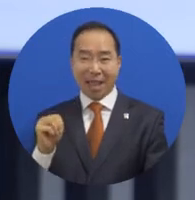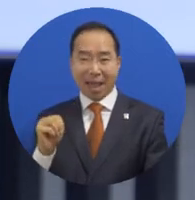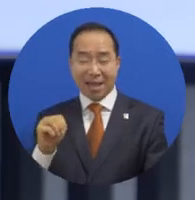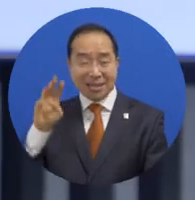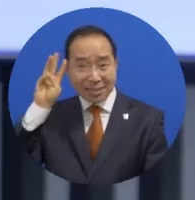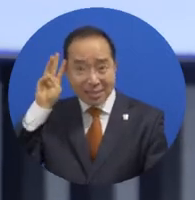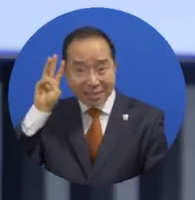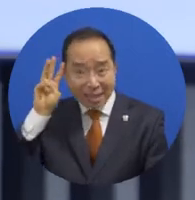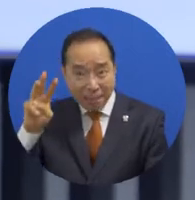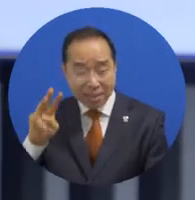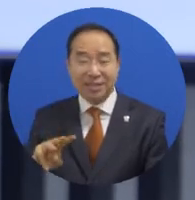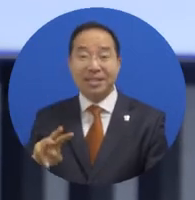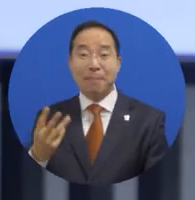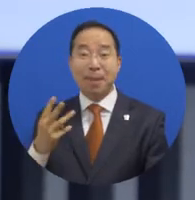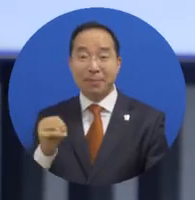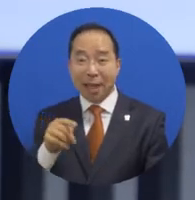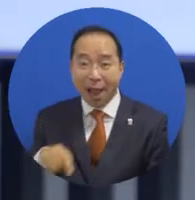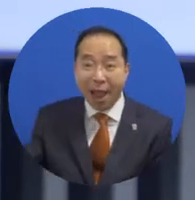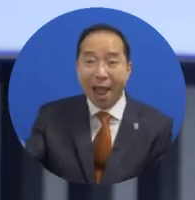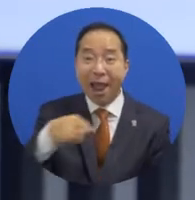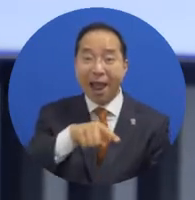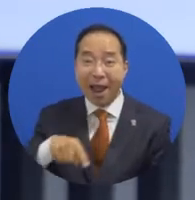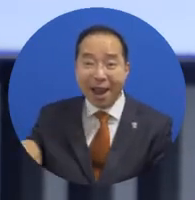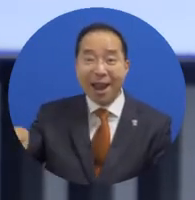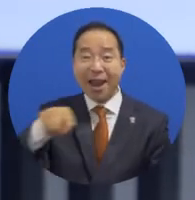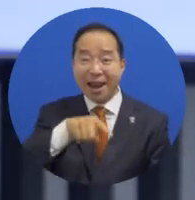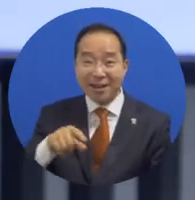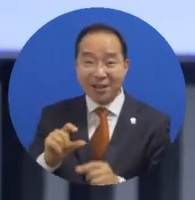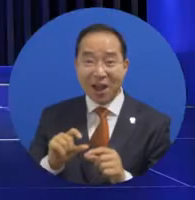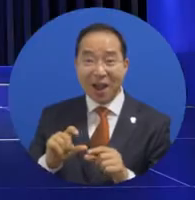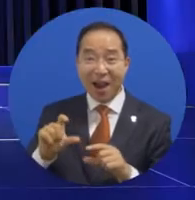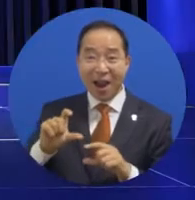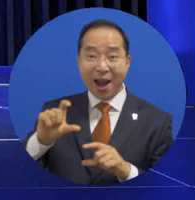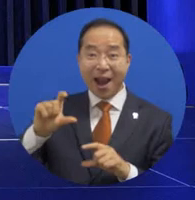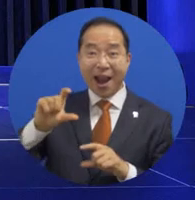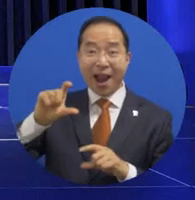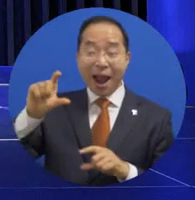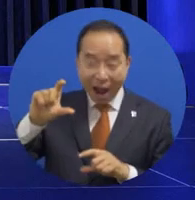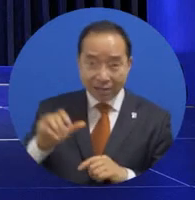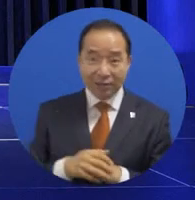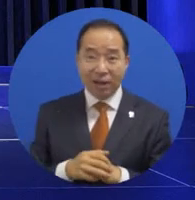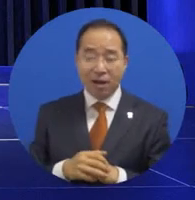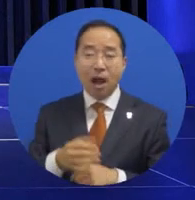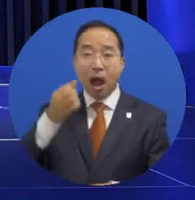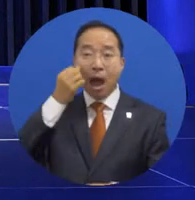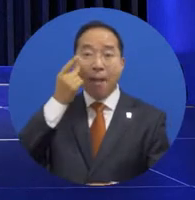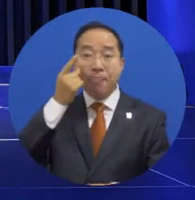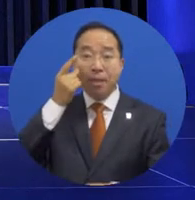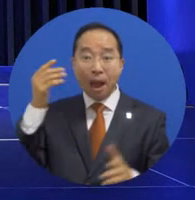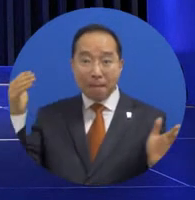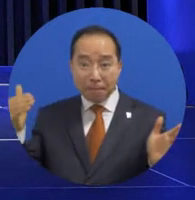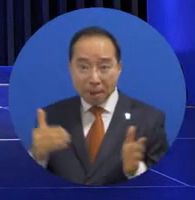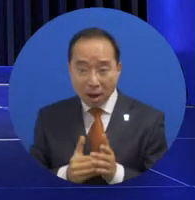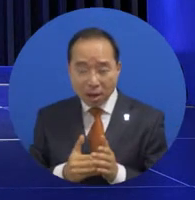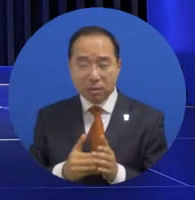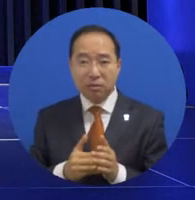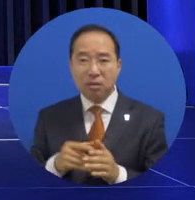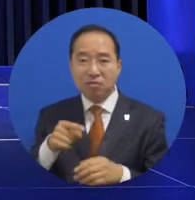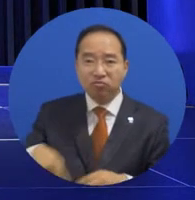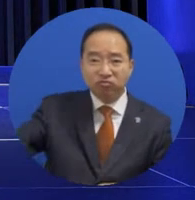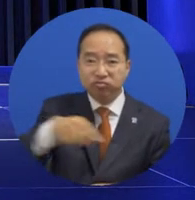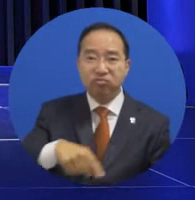한 바퀴씩 늘려가다 보니까 저는 한 달쯤 되니까 한 10바퀴를 끄떡없이 돌 줄 아는 사람이